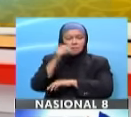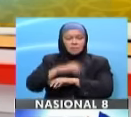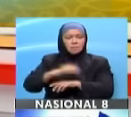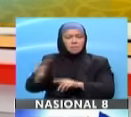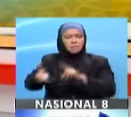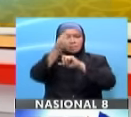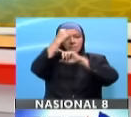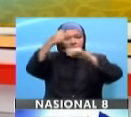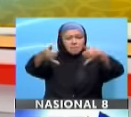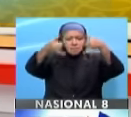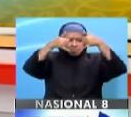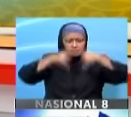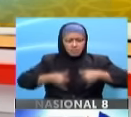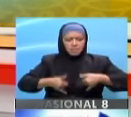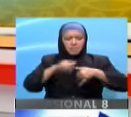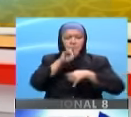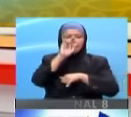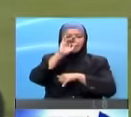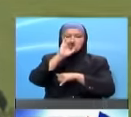KPT tahun ini.